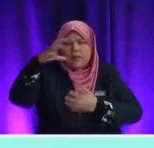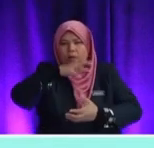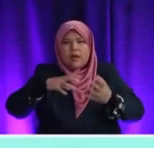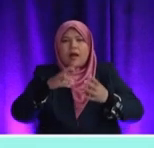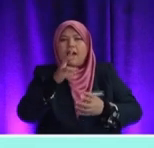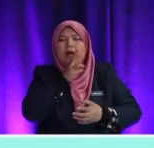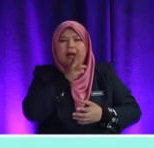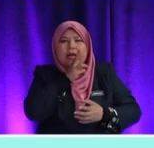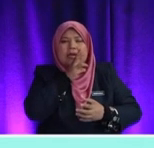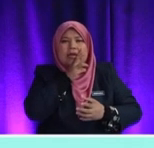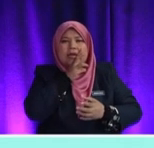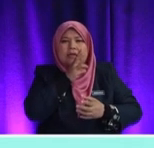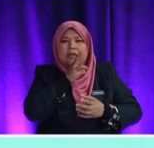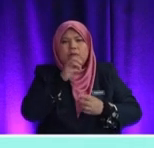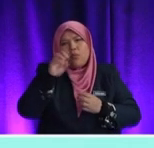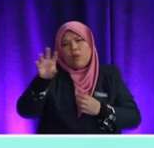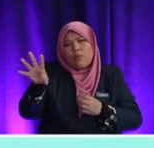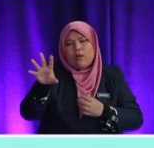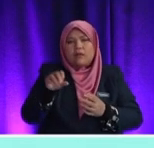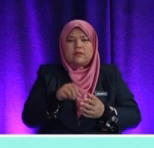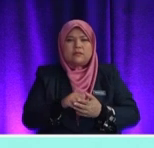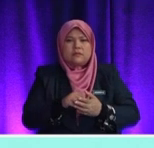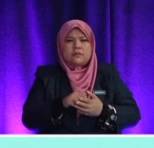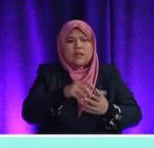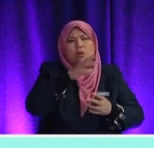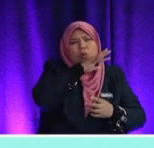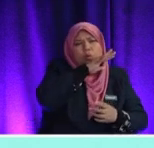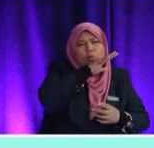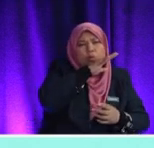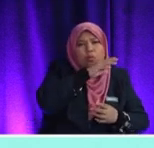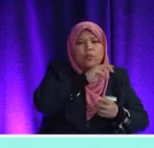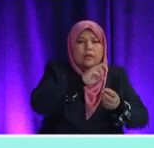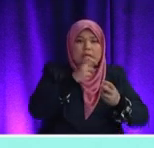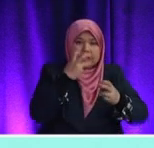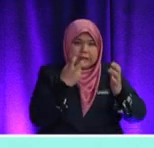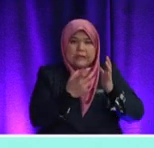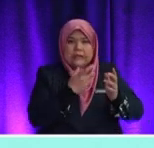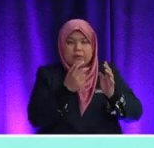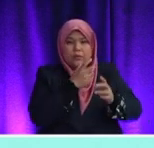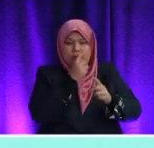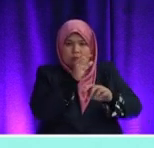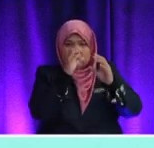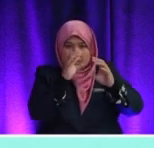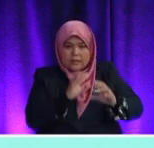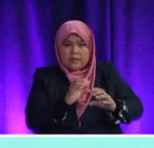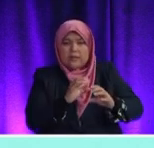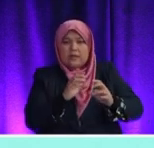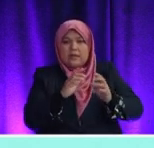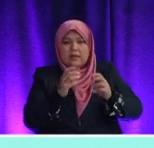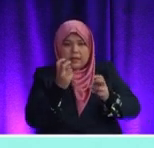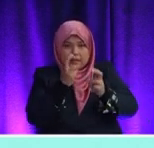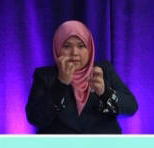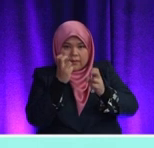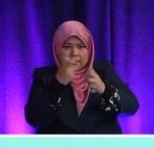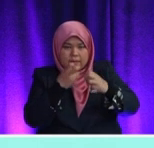air yang kotor kita anak bersihkan dia menggunakan teknik elektrolisis oh ah dan project ini dah